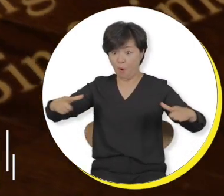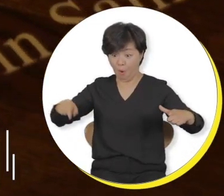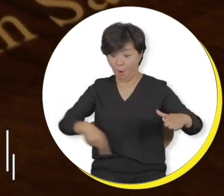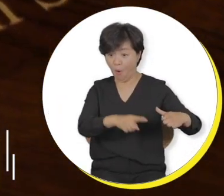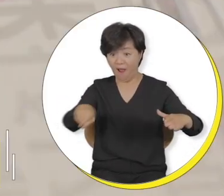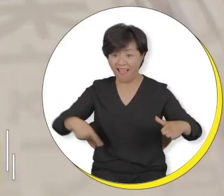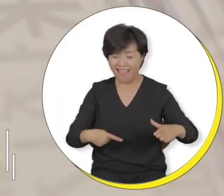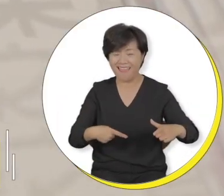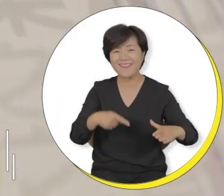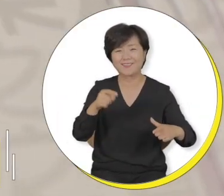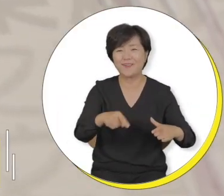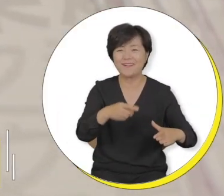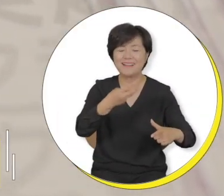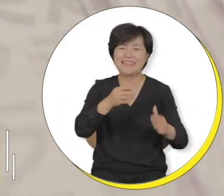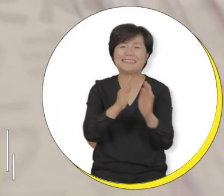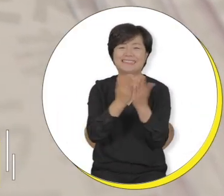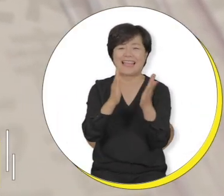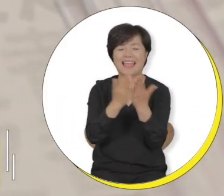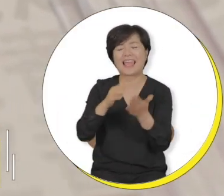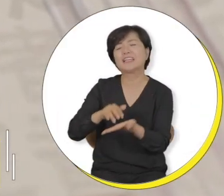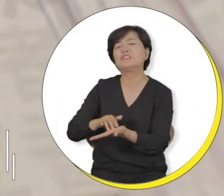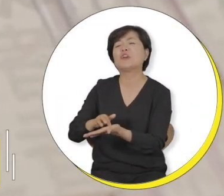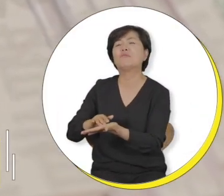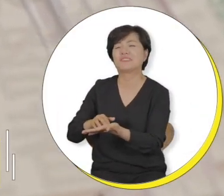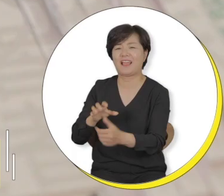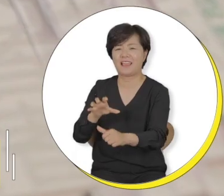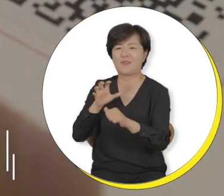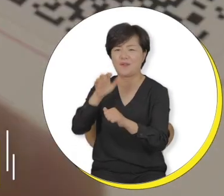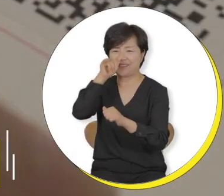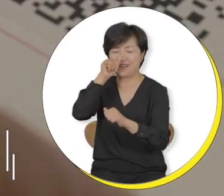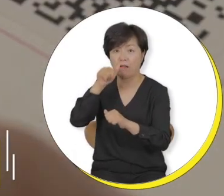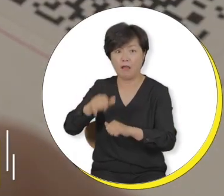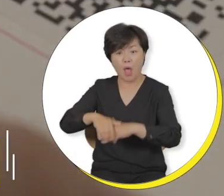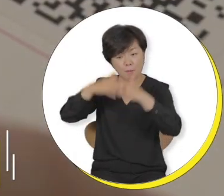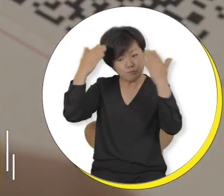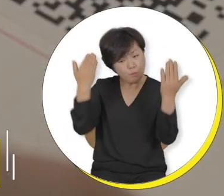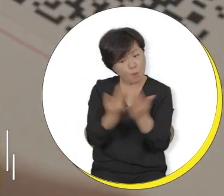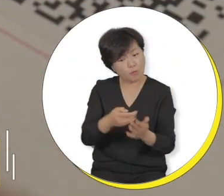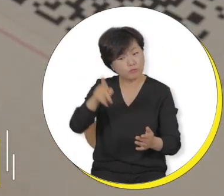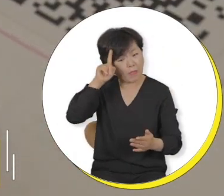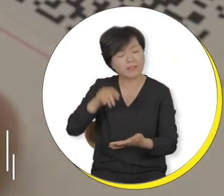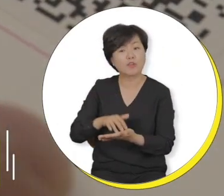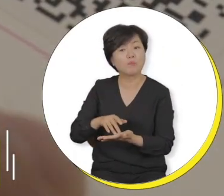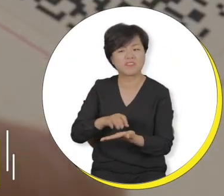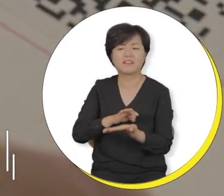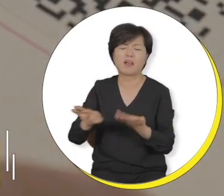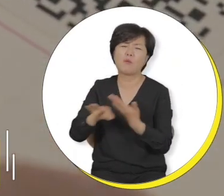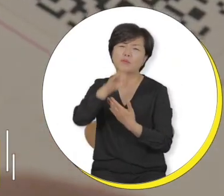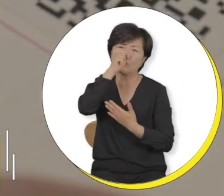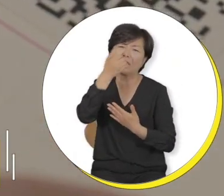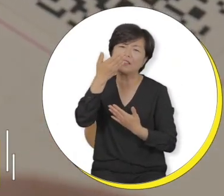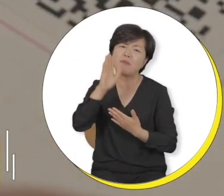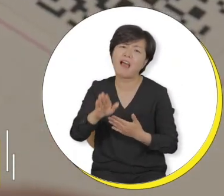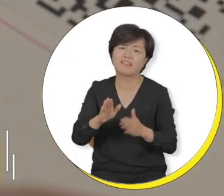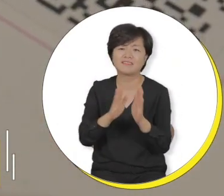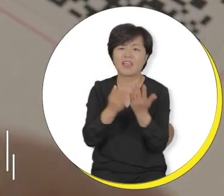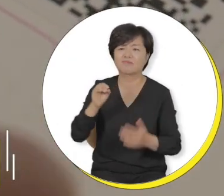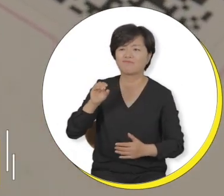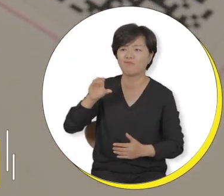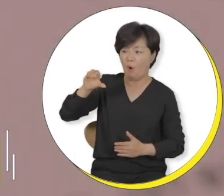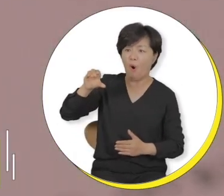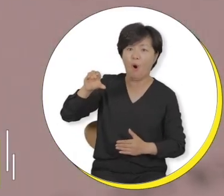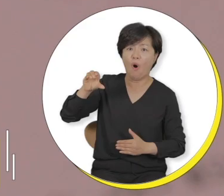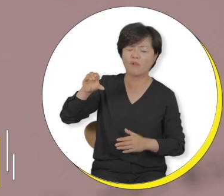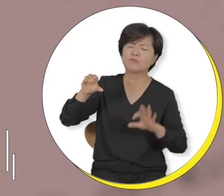큰 편이고요. 리플렛에 점자를 조금 활용을 했습니다. 사실은 모든 내용을 점자로 담았으면 참 좋았을 텐데 그렇게 하기에는